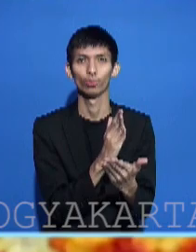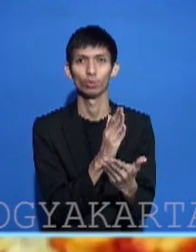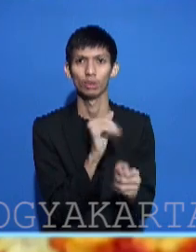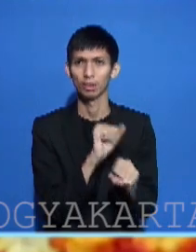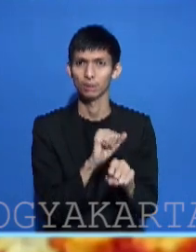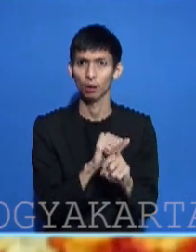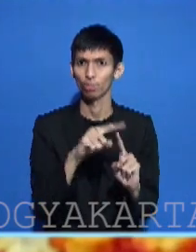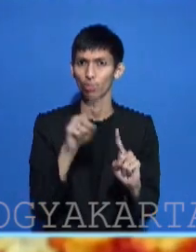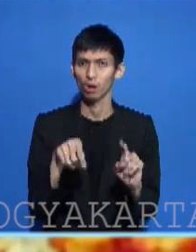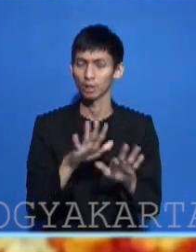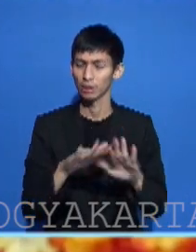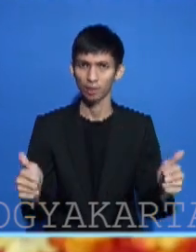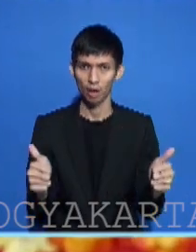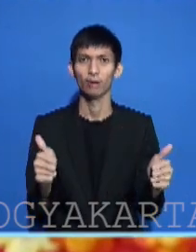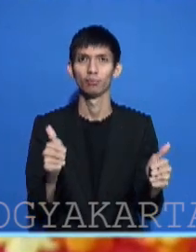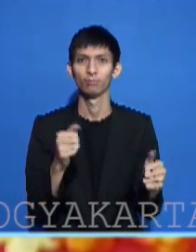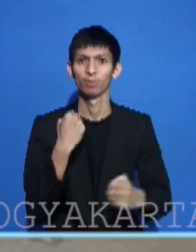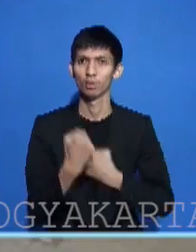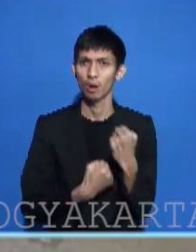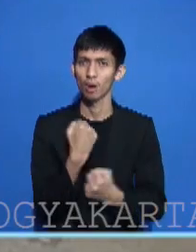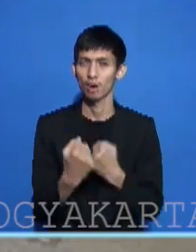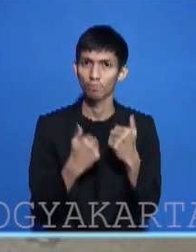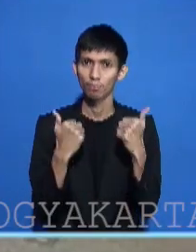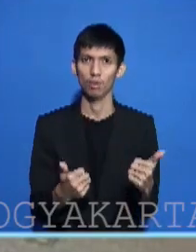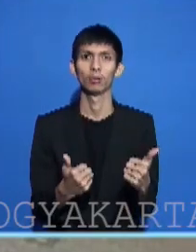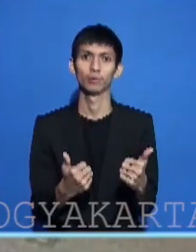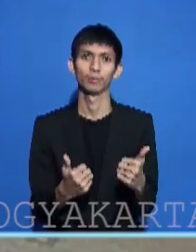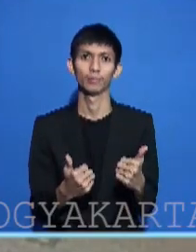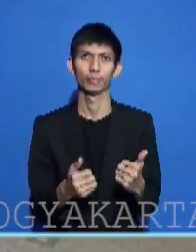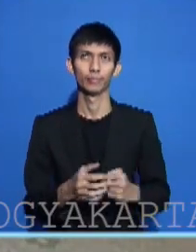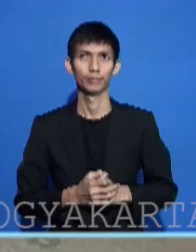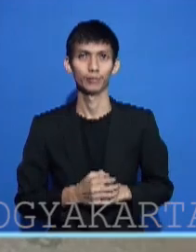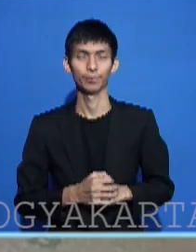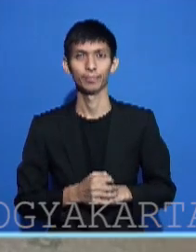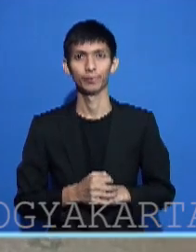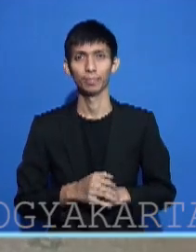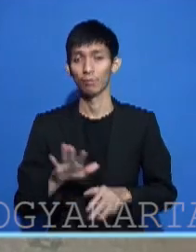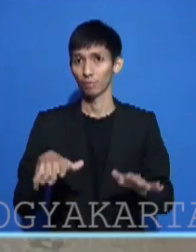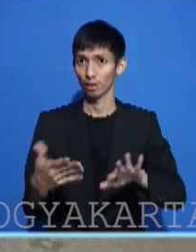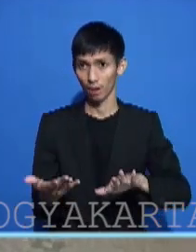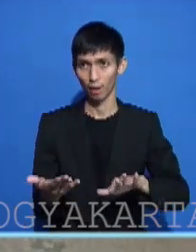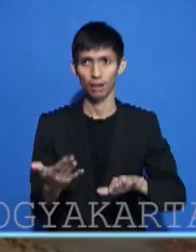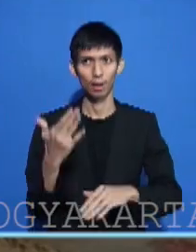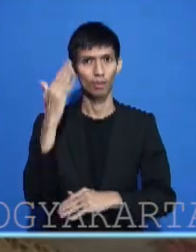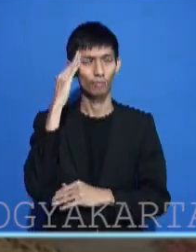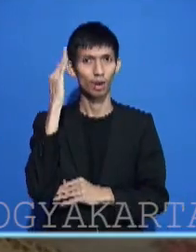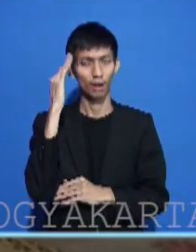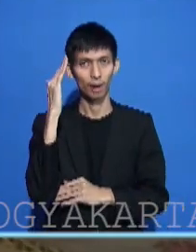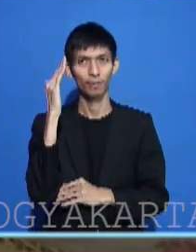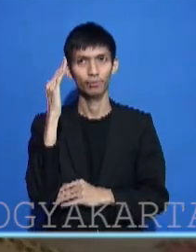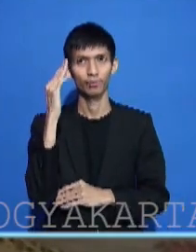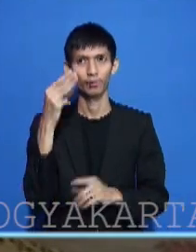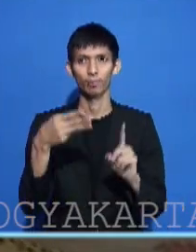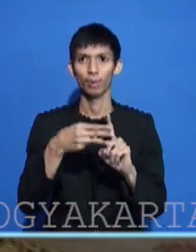ditugaskan selalu dilaksanakan dengan baik. Kepergian almarhum Kepala Pelaksana Badan Penanggulangan Bencana